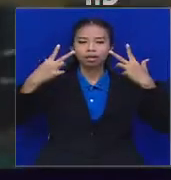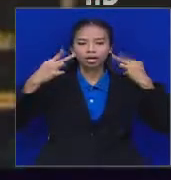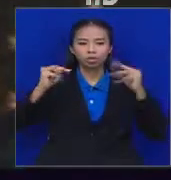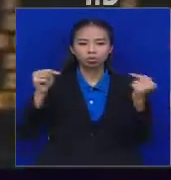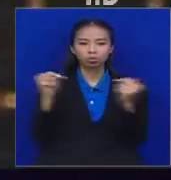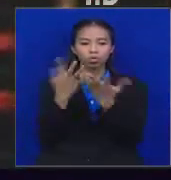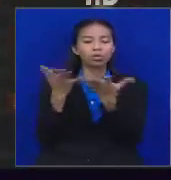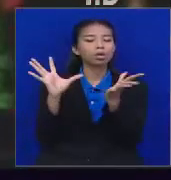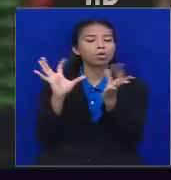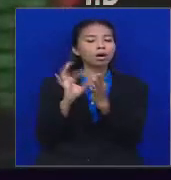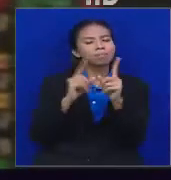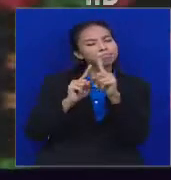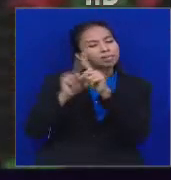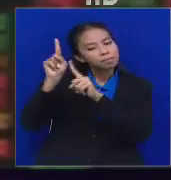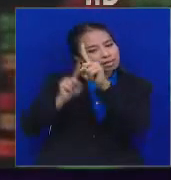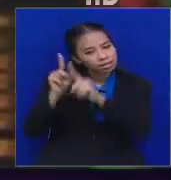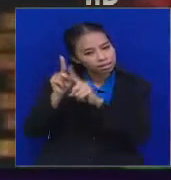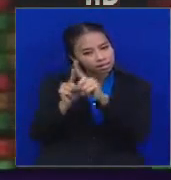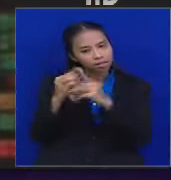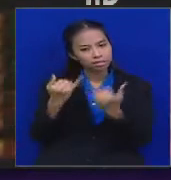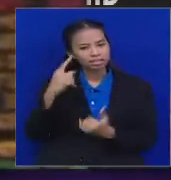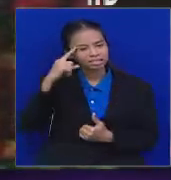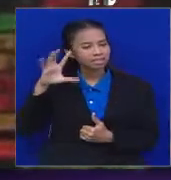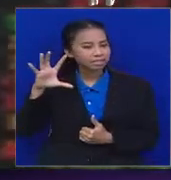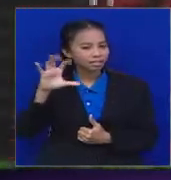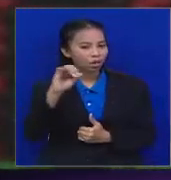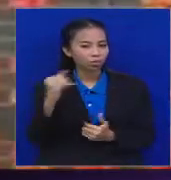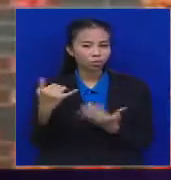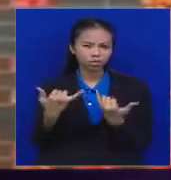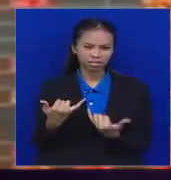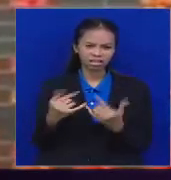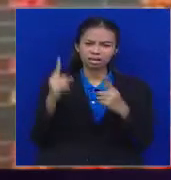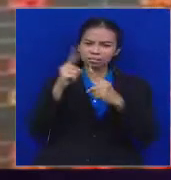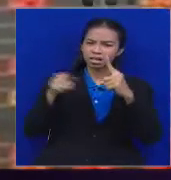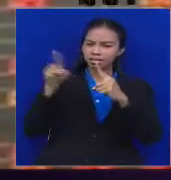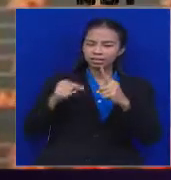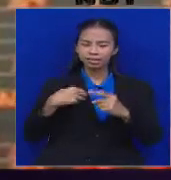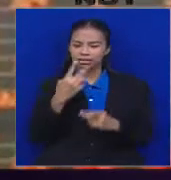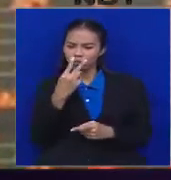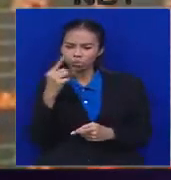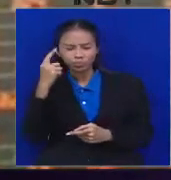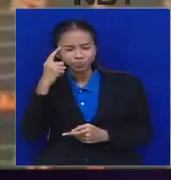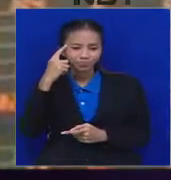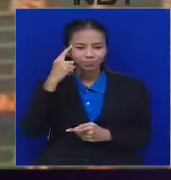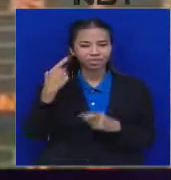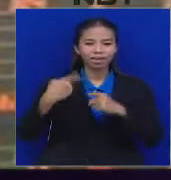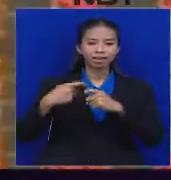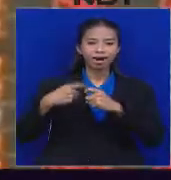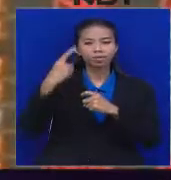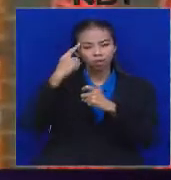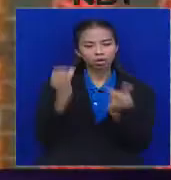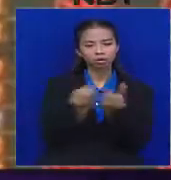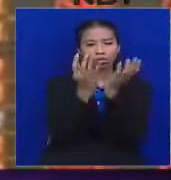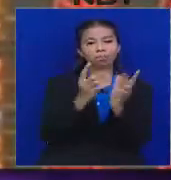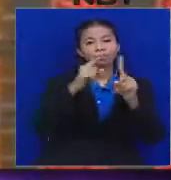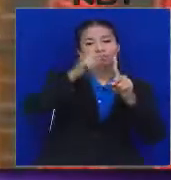มนักวิเคราะห์การลงทุนประเมินว่าการคาดเดาผลการลงประชามติครั้งนี้เป็นไปได้ยากนะคะซึ่งคาดว่าจะกระทบมาถึงตลาดหุ้นไทย